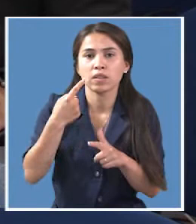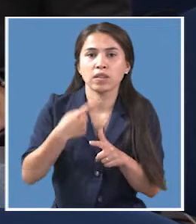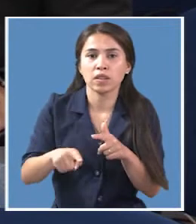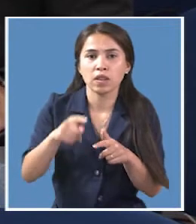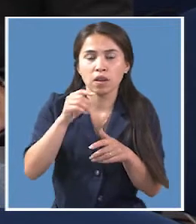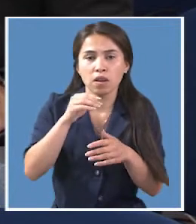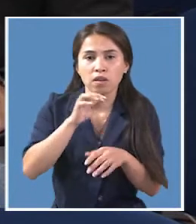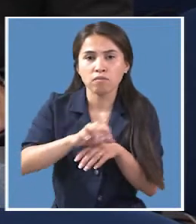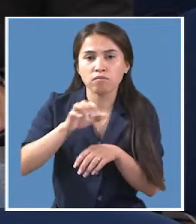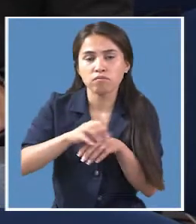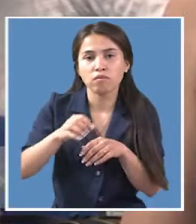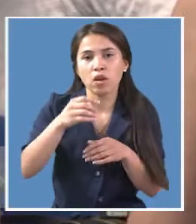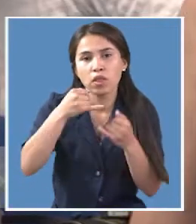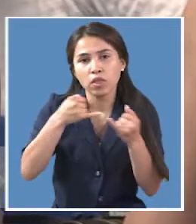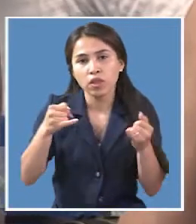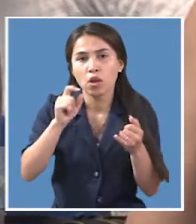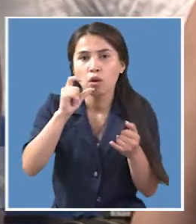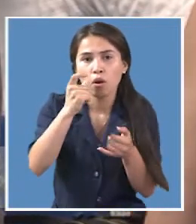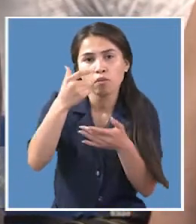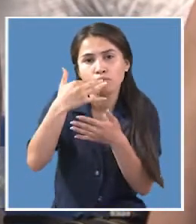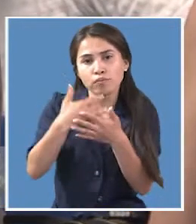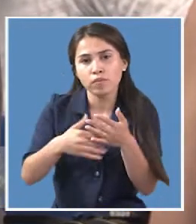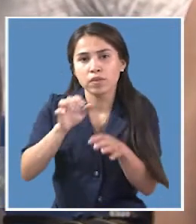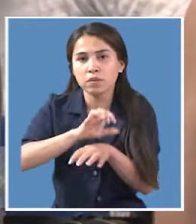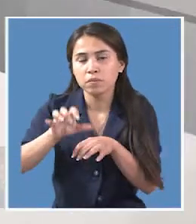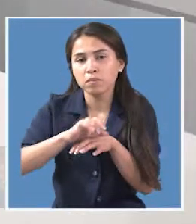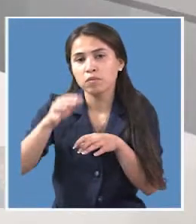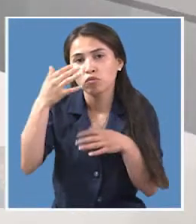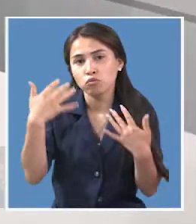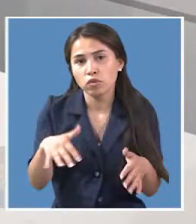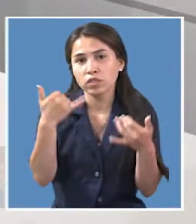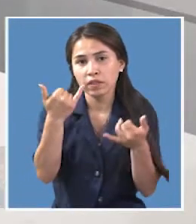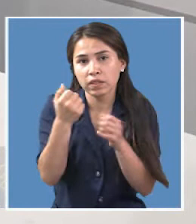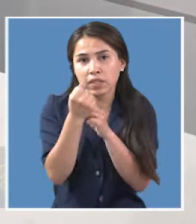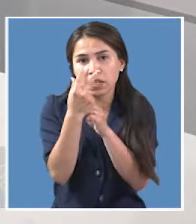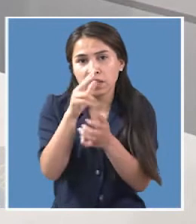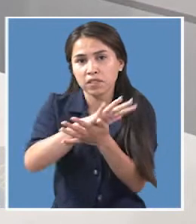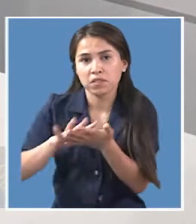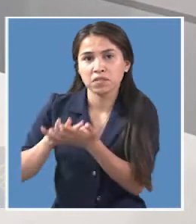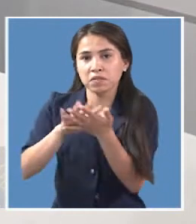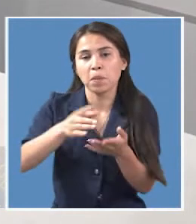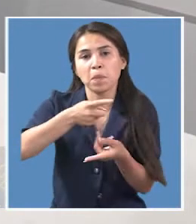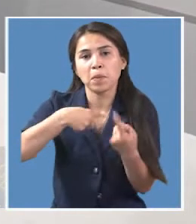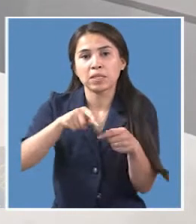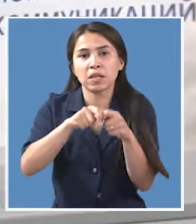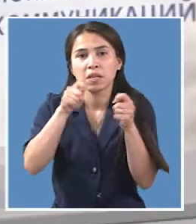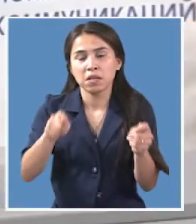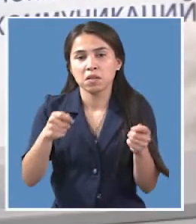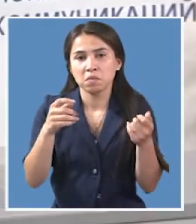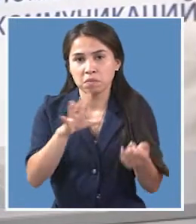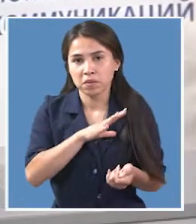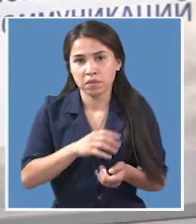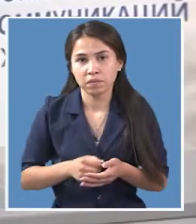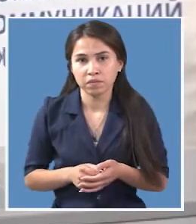продуктов питания или фурнитуры. На сегодня уже около 13 заявок от бизнесменов было подано в областную палату предпринимателей. В